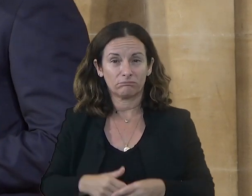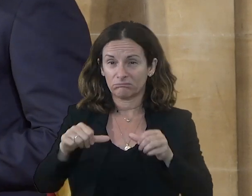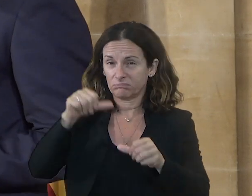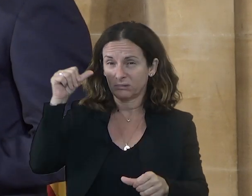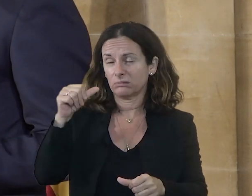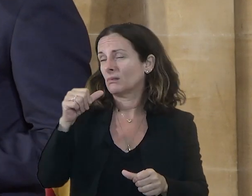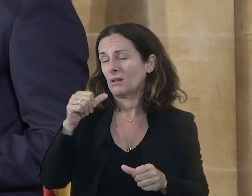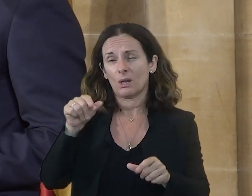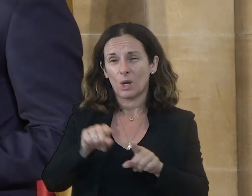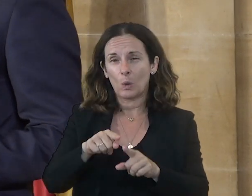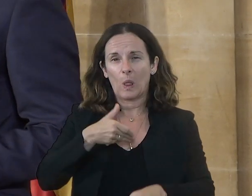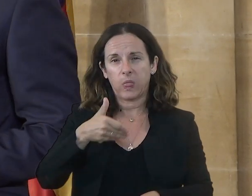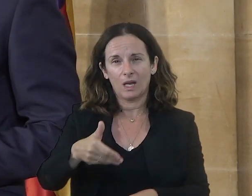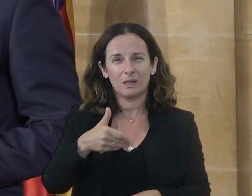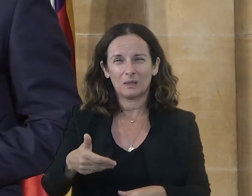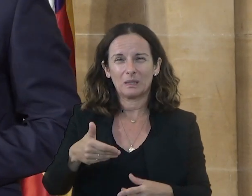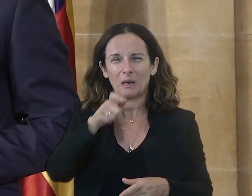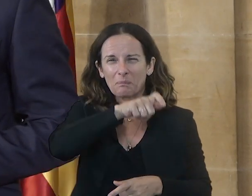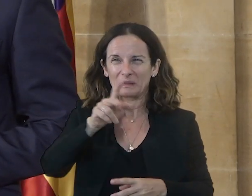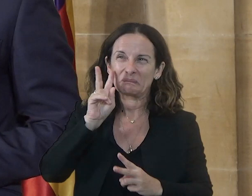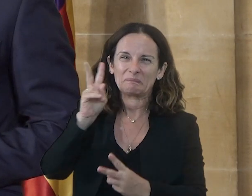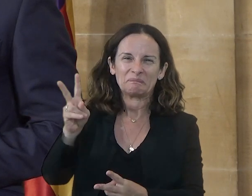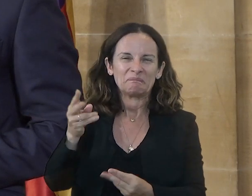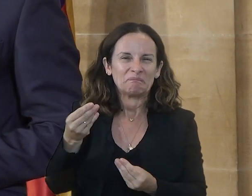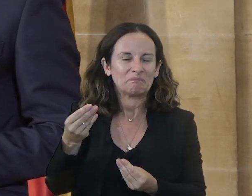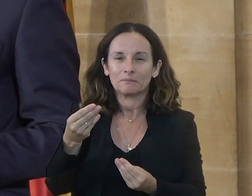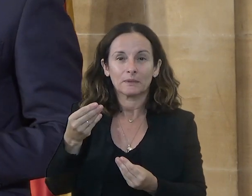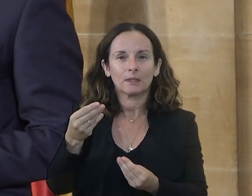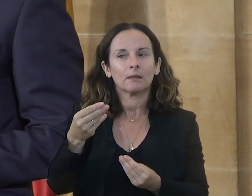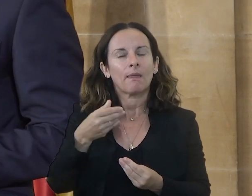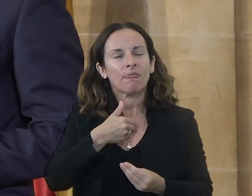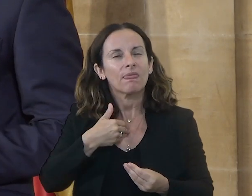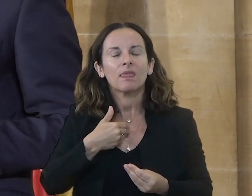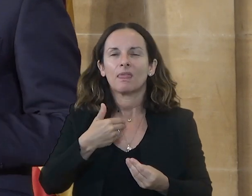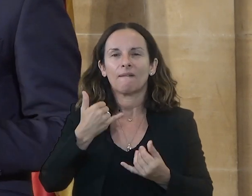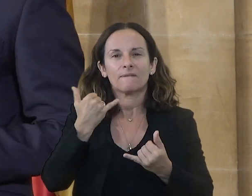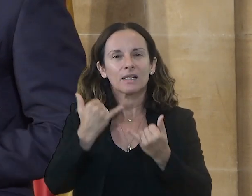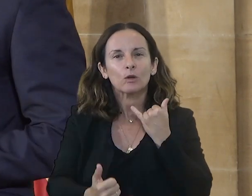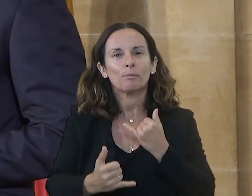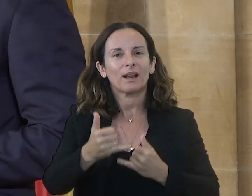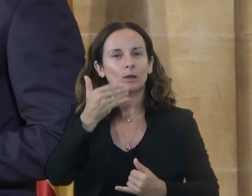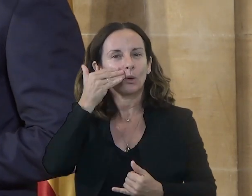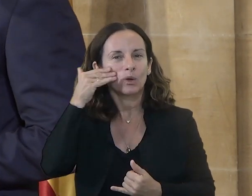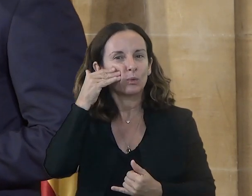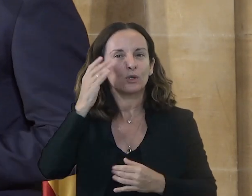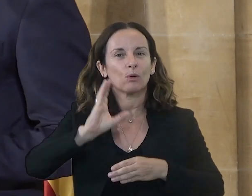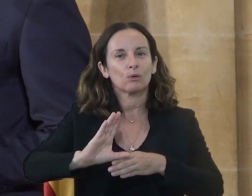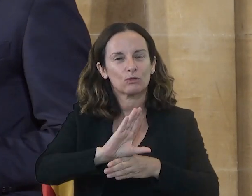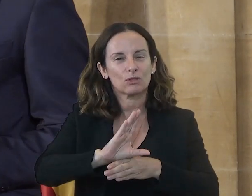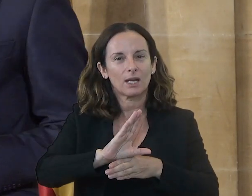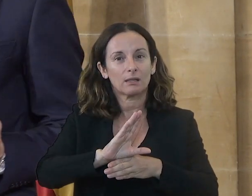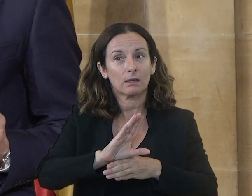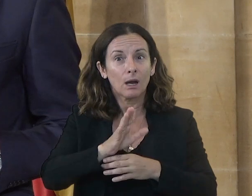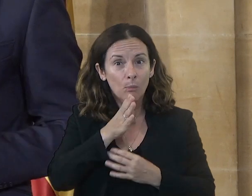Mallorca, una institució infravalorada i menyspreada aquests darrers anys. Hem de recuperar el prestigi del Consell, el